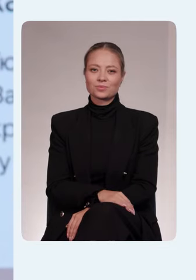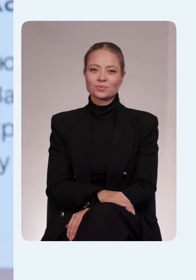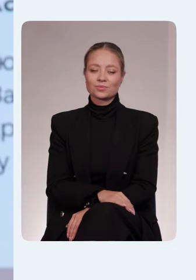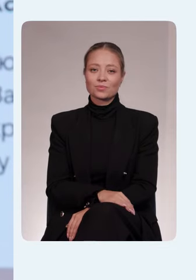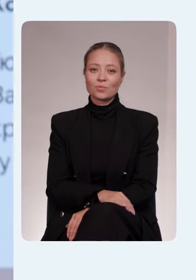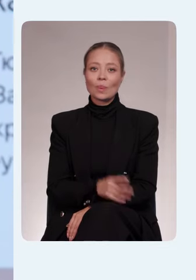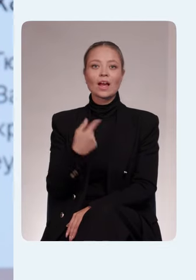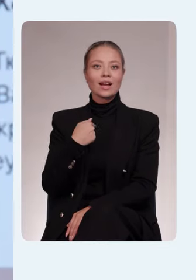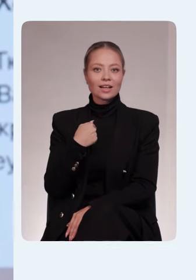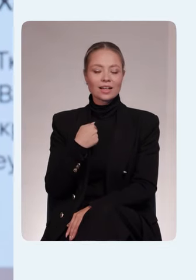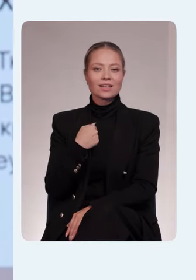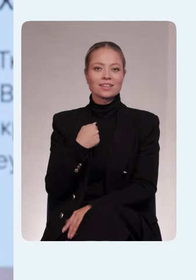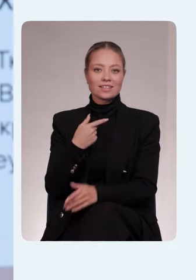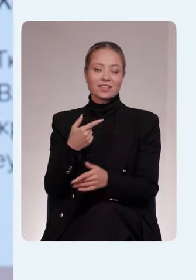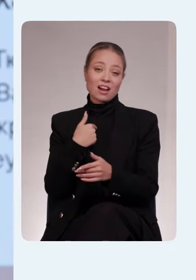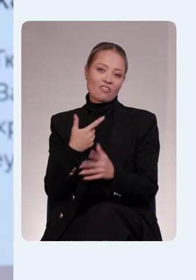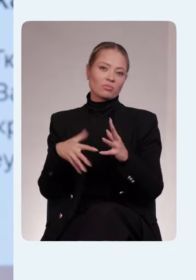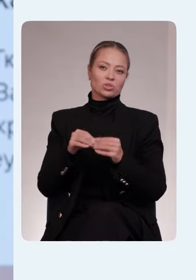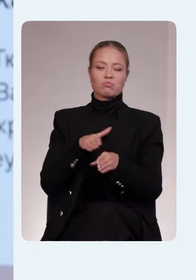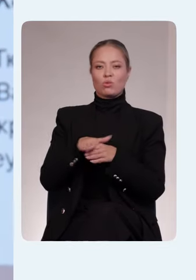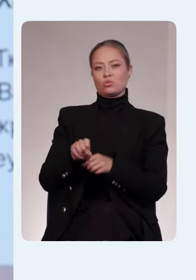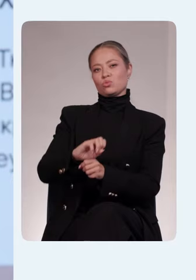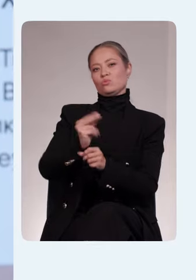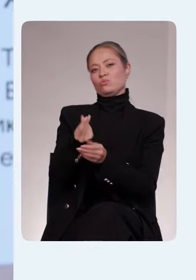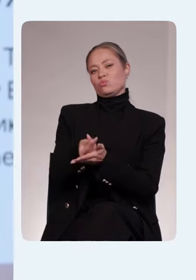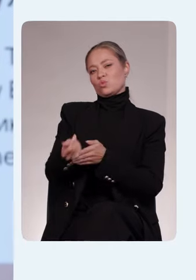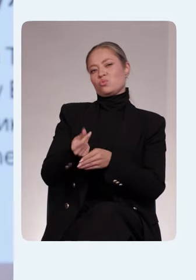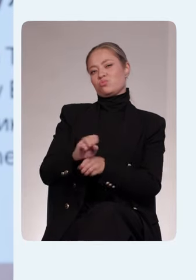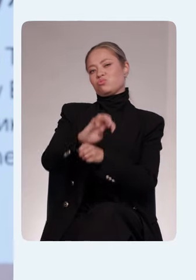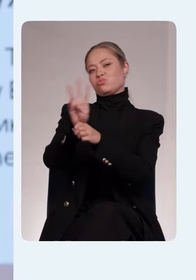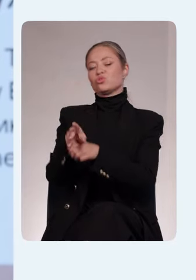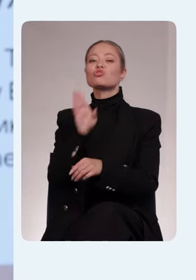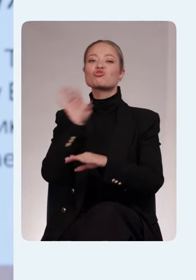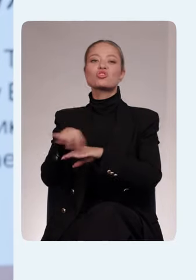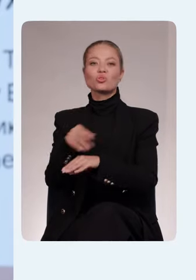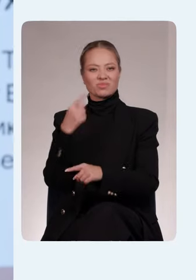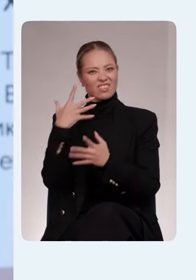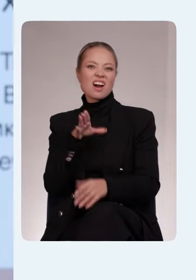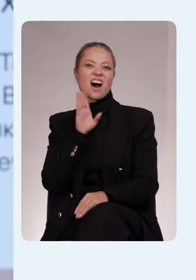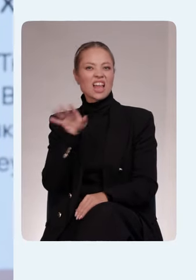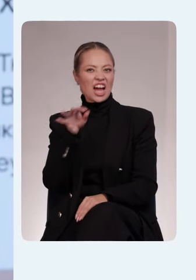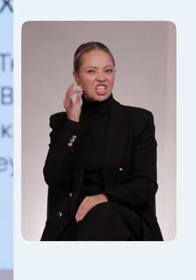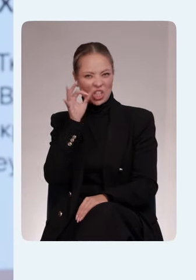Я полностью содержу свою жену, она не работает. Покиньте, как она хитрожопая, ее содержит инвалид. Вот.